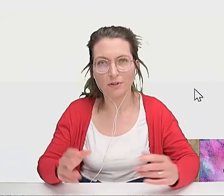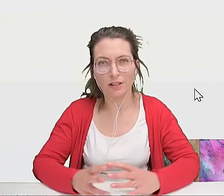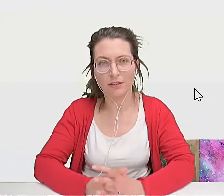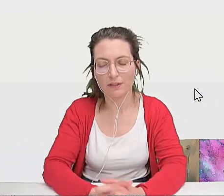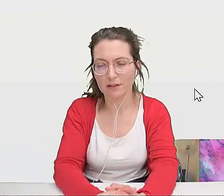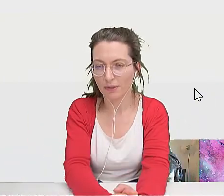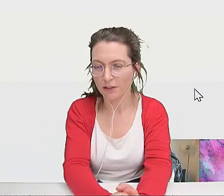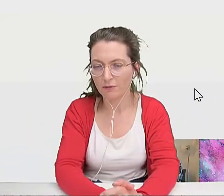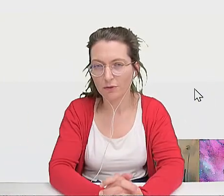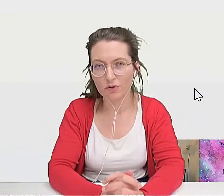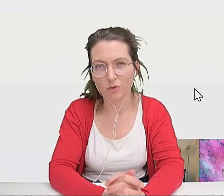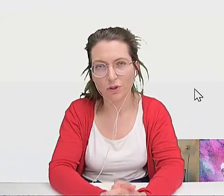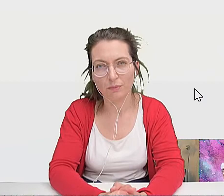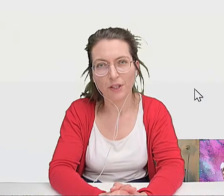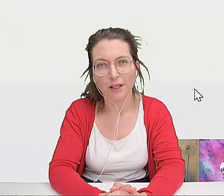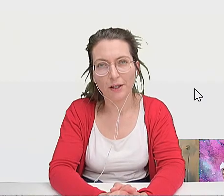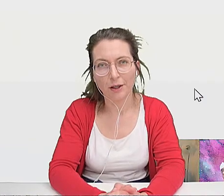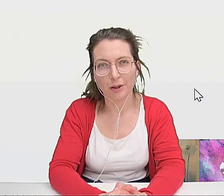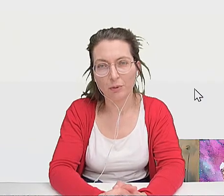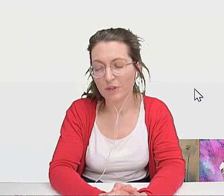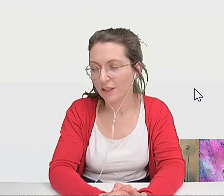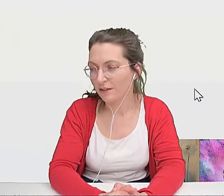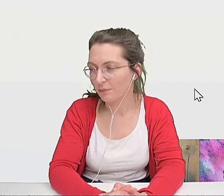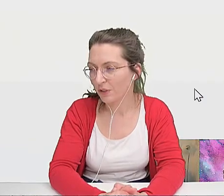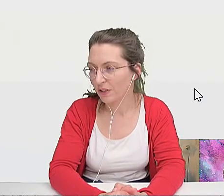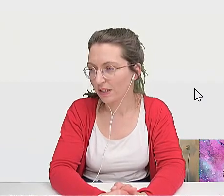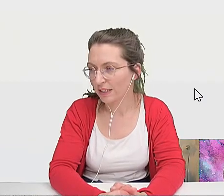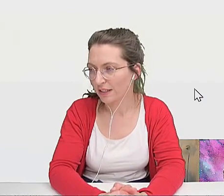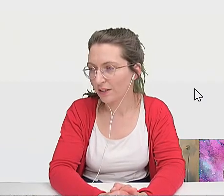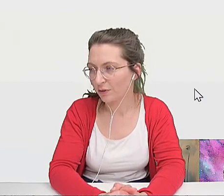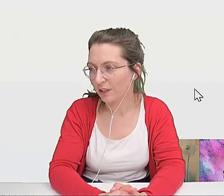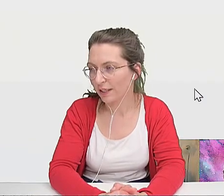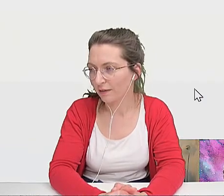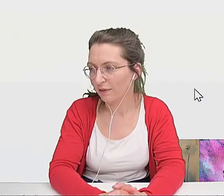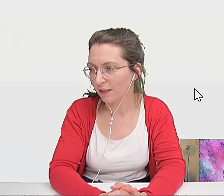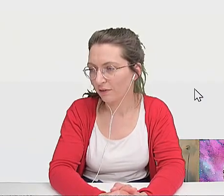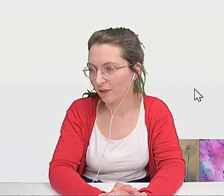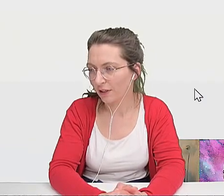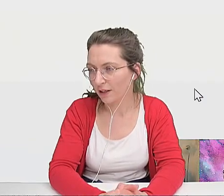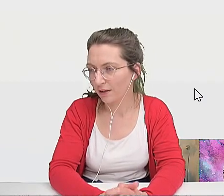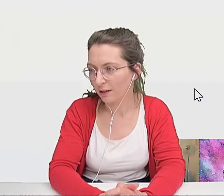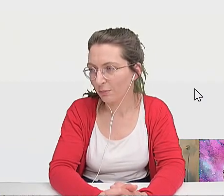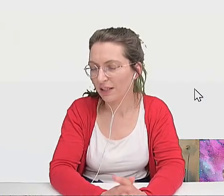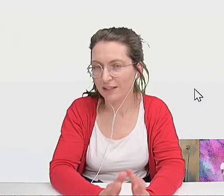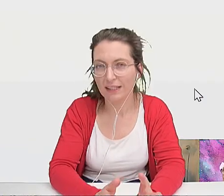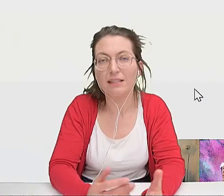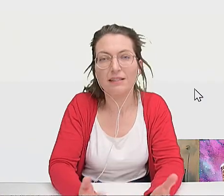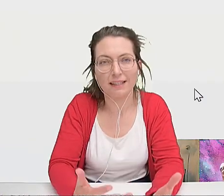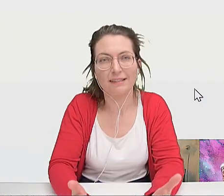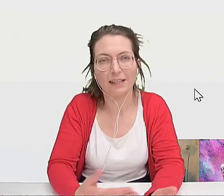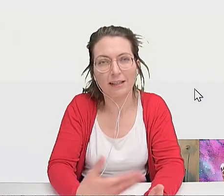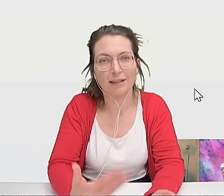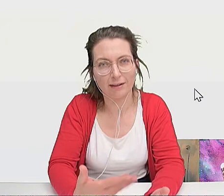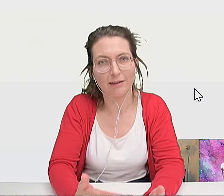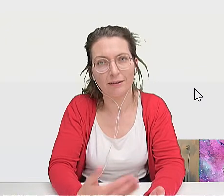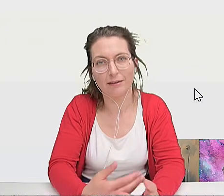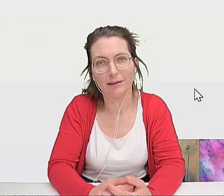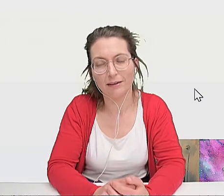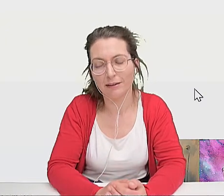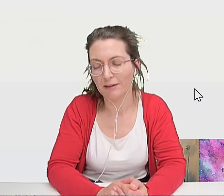geteilten Unterricht, was ja bald auf uns zukommt, umsetzen? Bietet sich das natürlich an, weil es keinerlei Präsenz